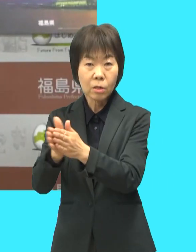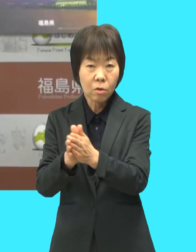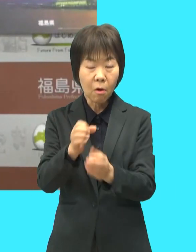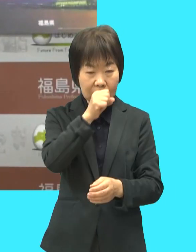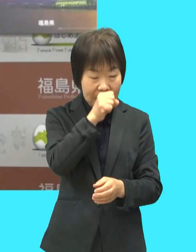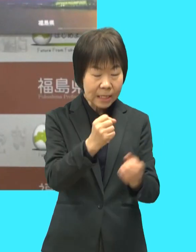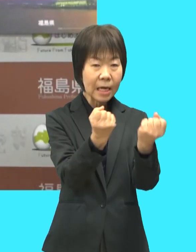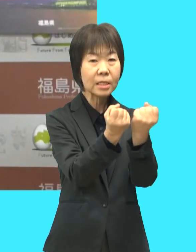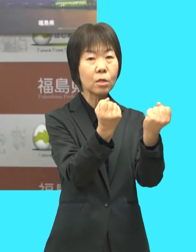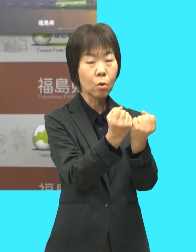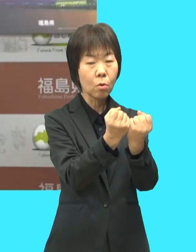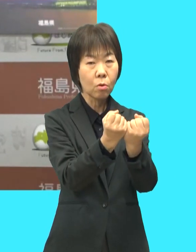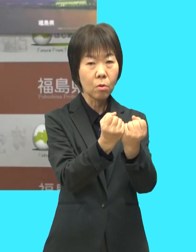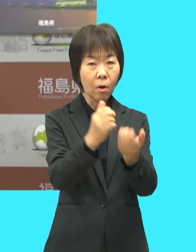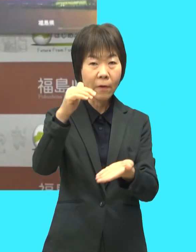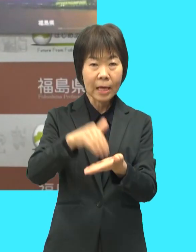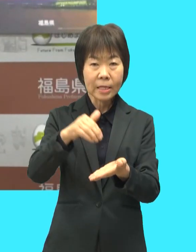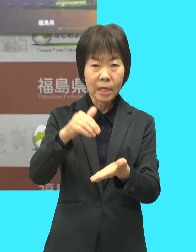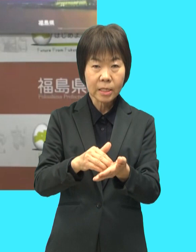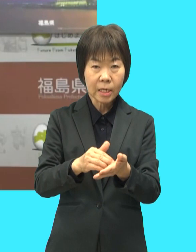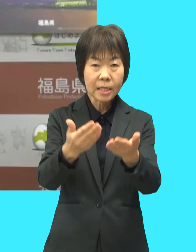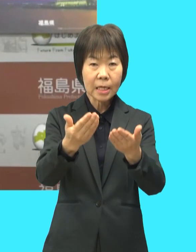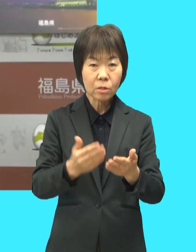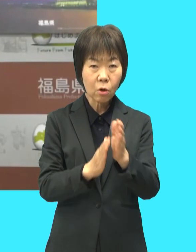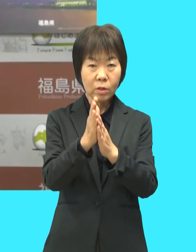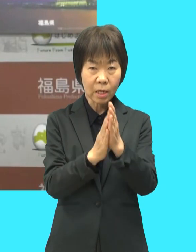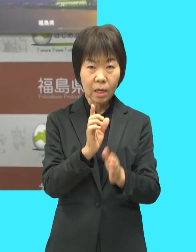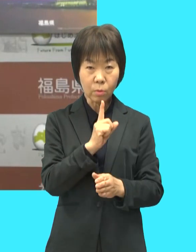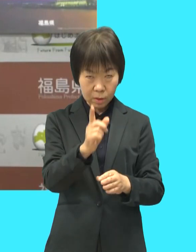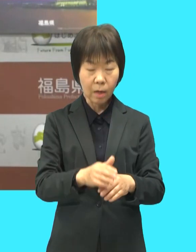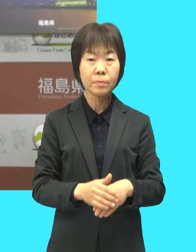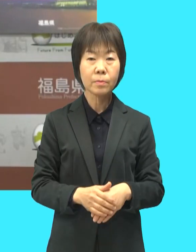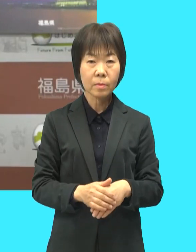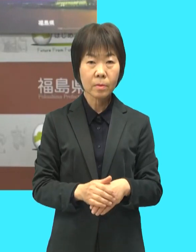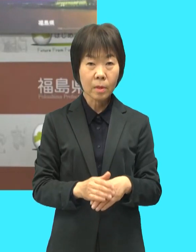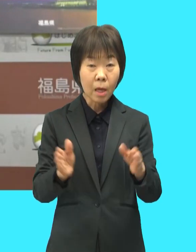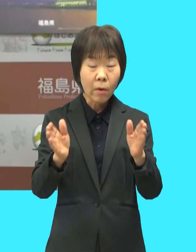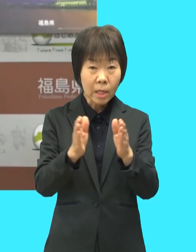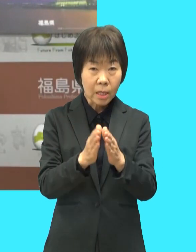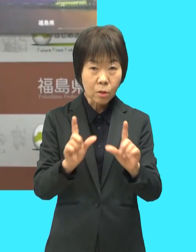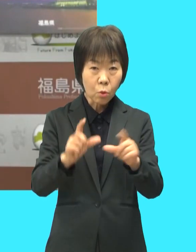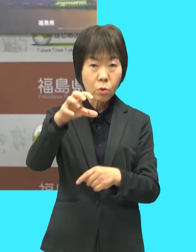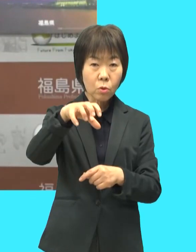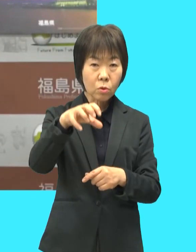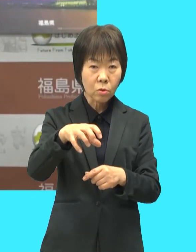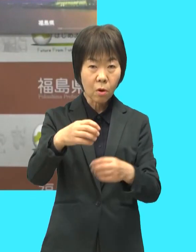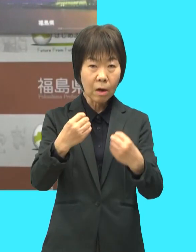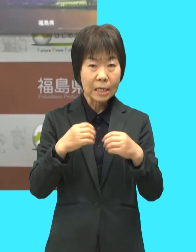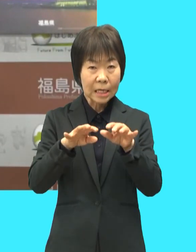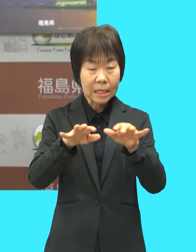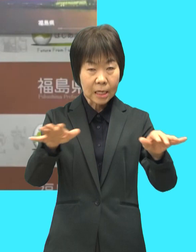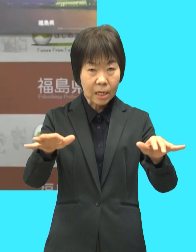エチケットを徹底していただくようお願いをいたします。合わせて東京都の感染拡